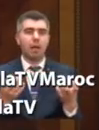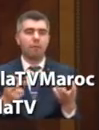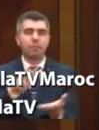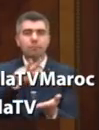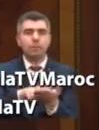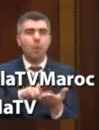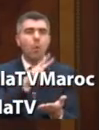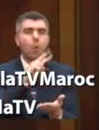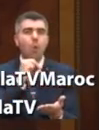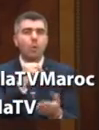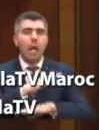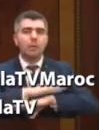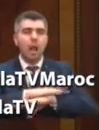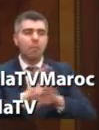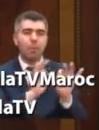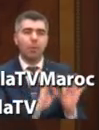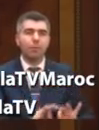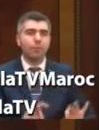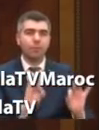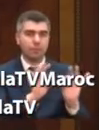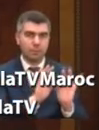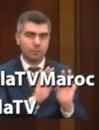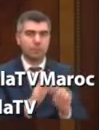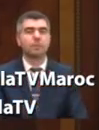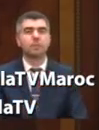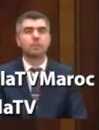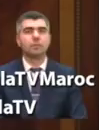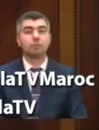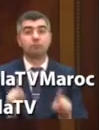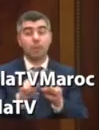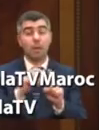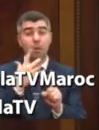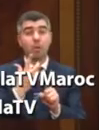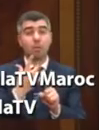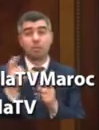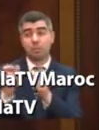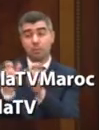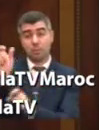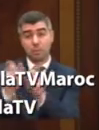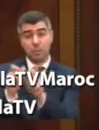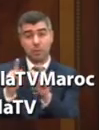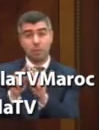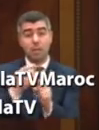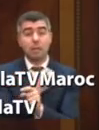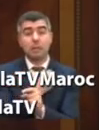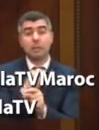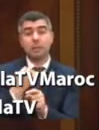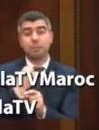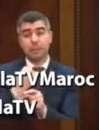بها، ولا سيما حينما يتعلق الأمر بضمان الحد الأدنى من الحق في الحصول على العلاج